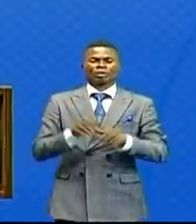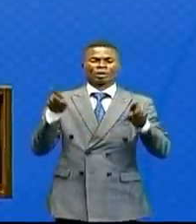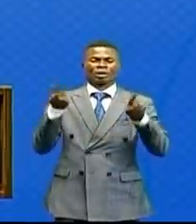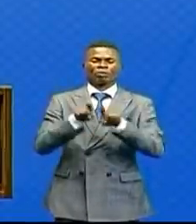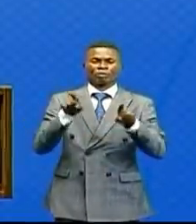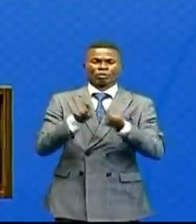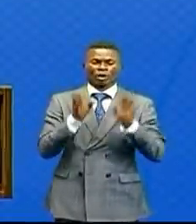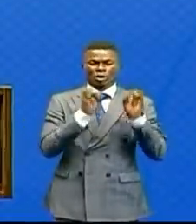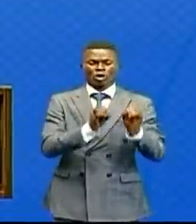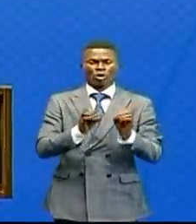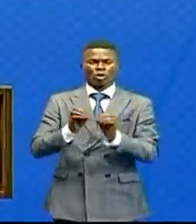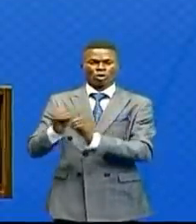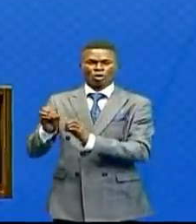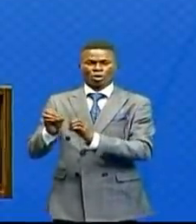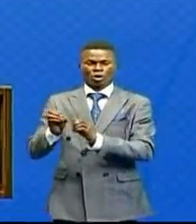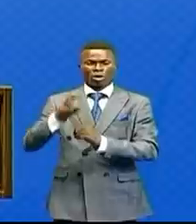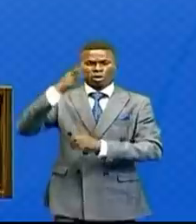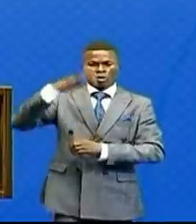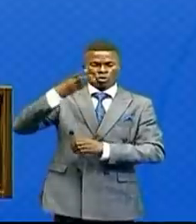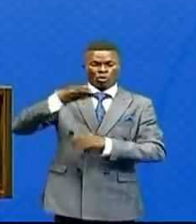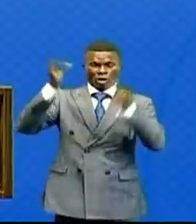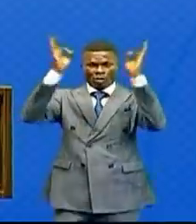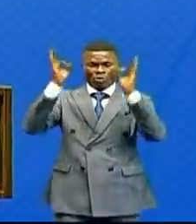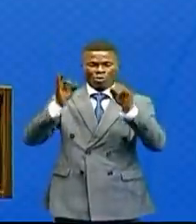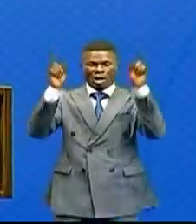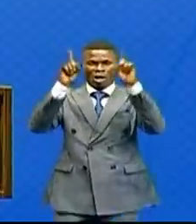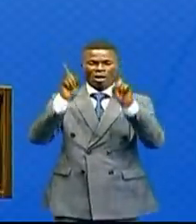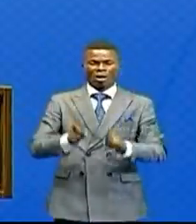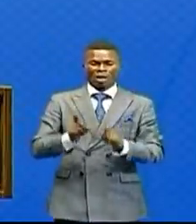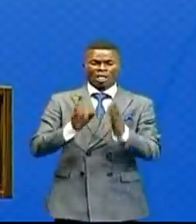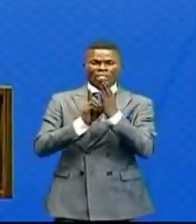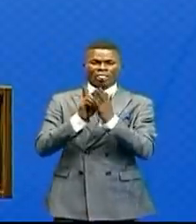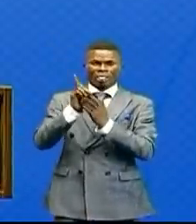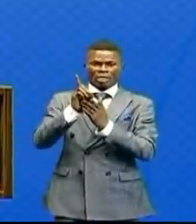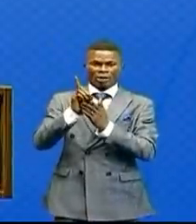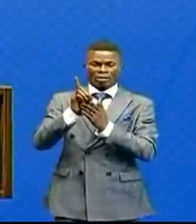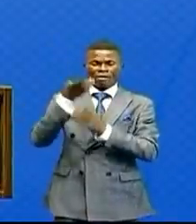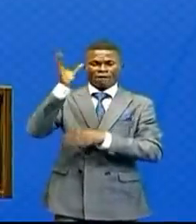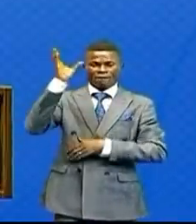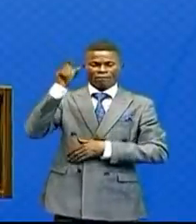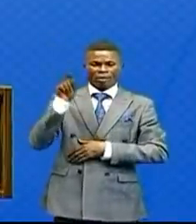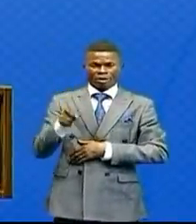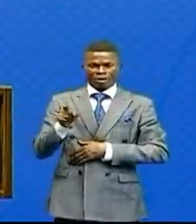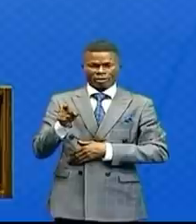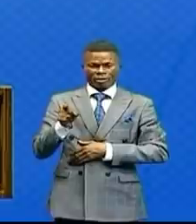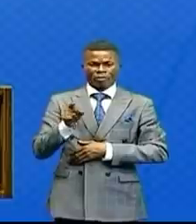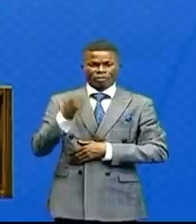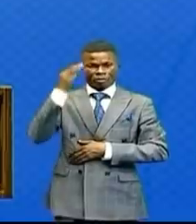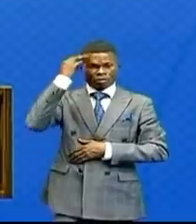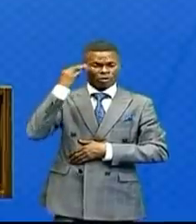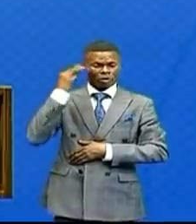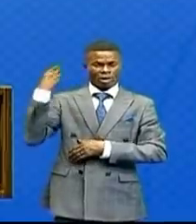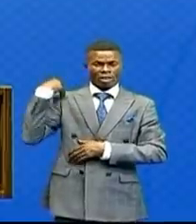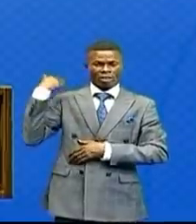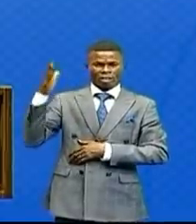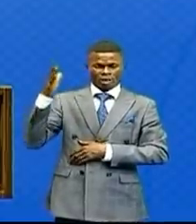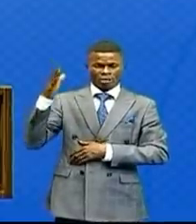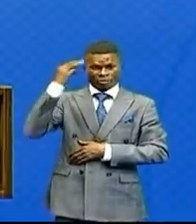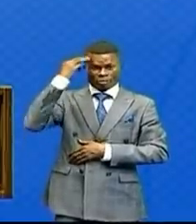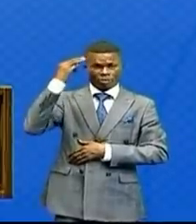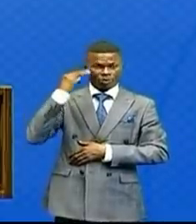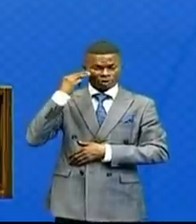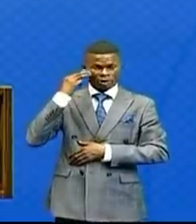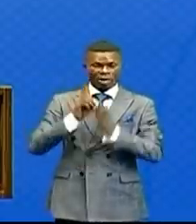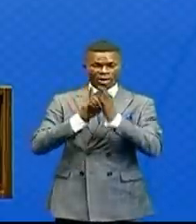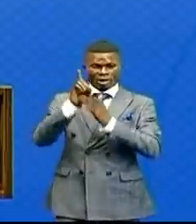relatif à l'organisation du 3e forum africain sur les développements ruraux. Le ministre d'État, ministre